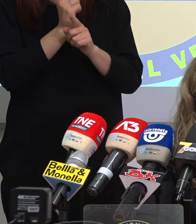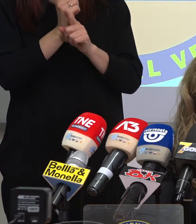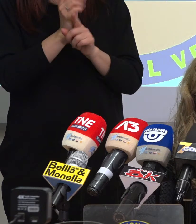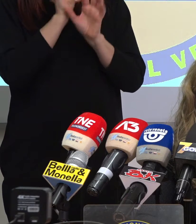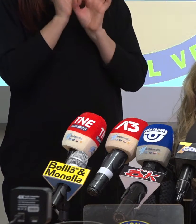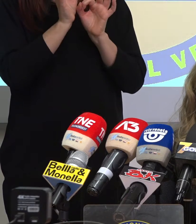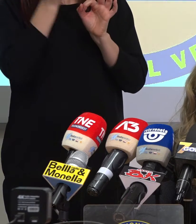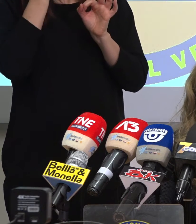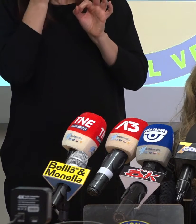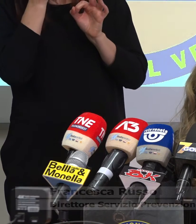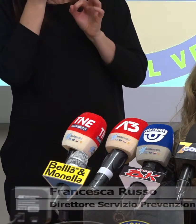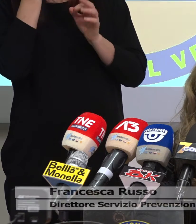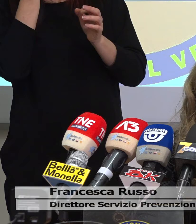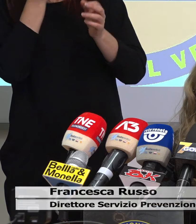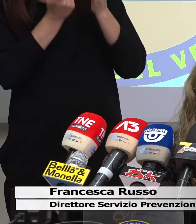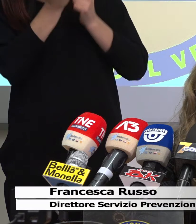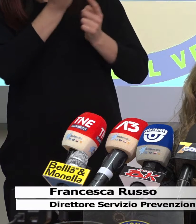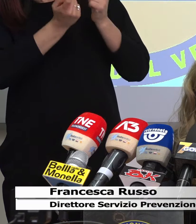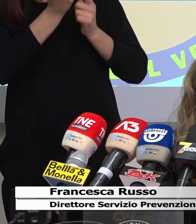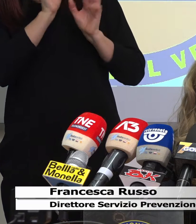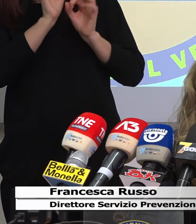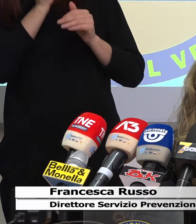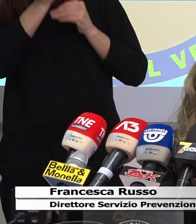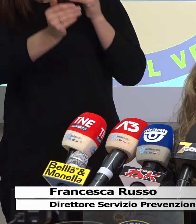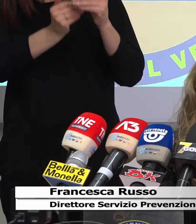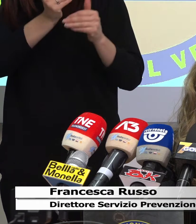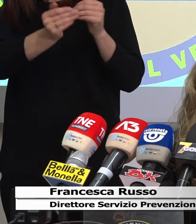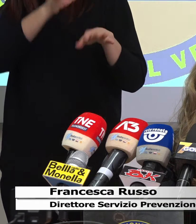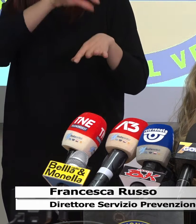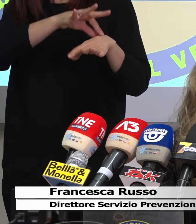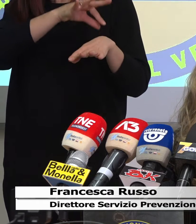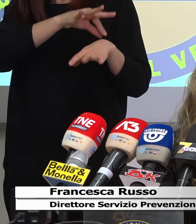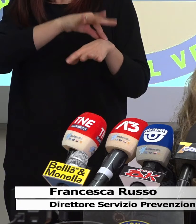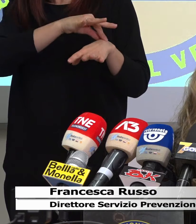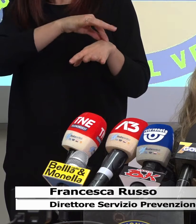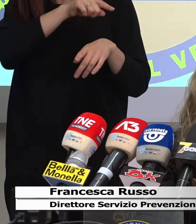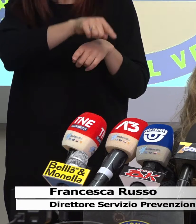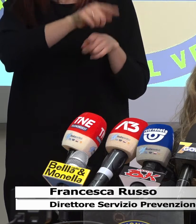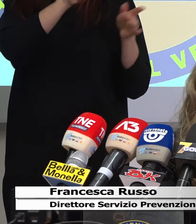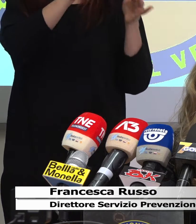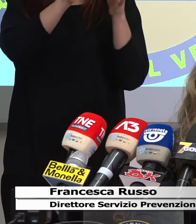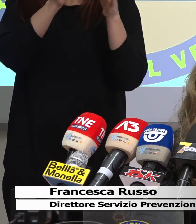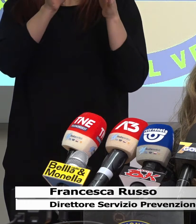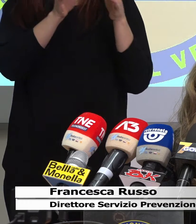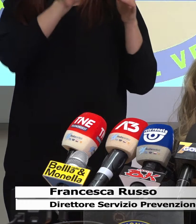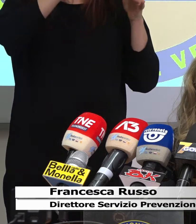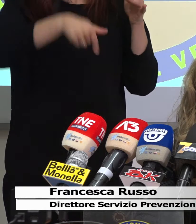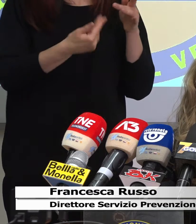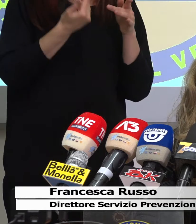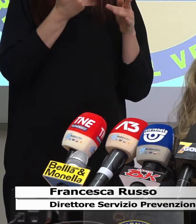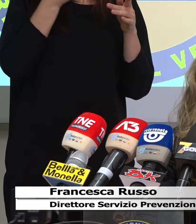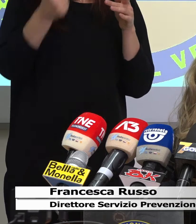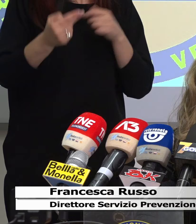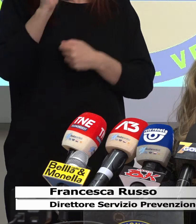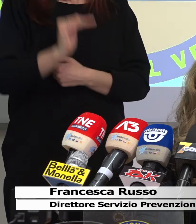quello che era il percorso che abbiamo adottato nella fase 1 della malattia, a tutti i contatti, anche quelli a basso rischio.